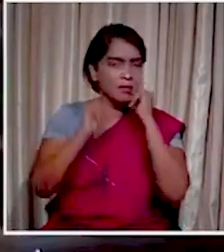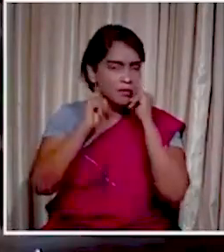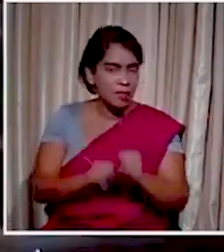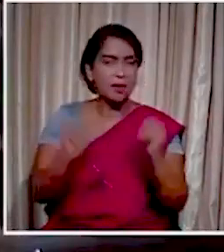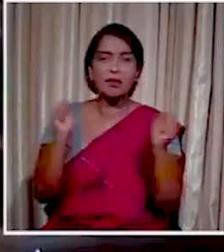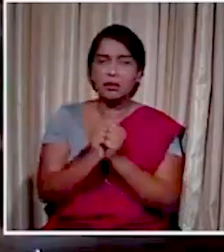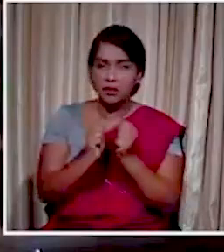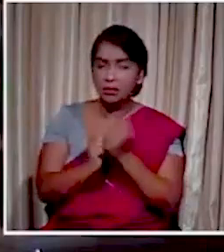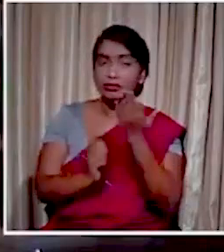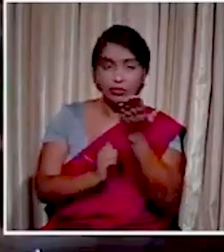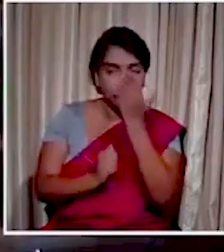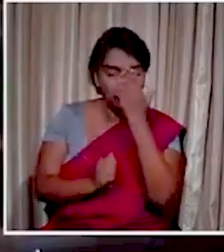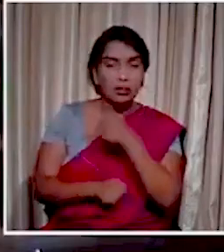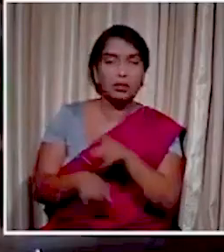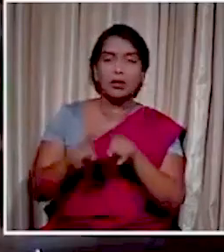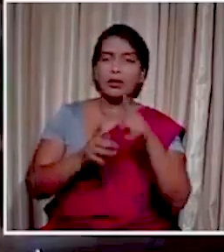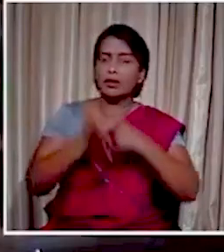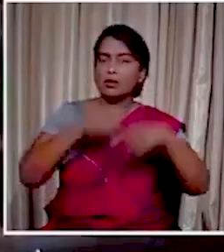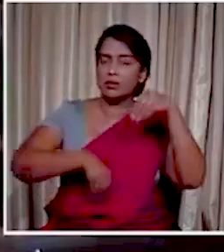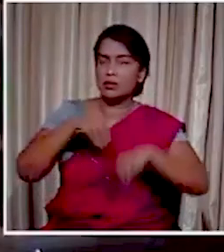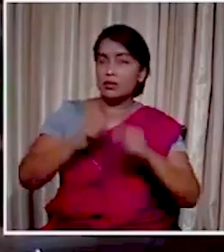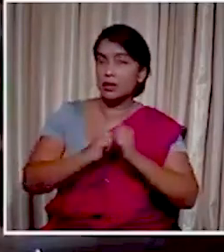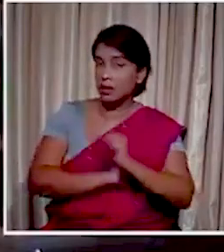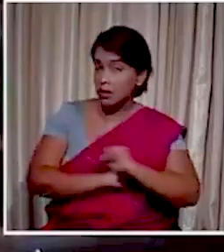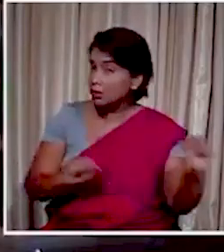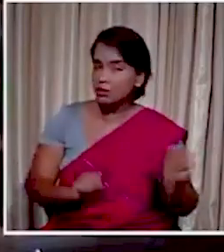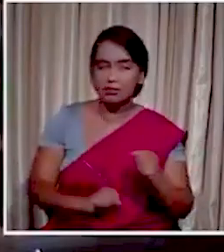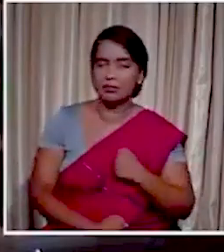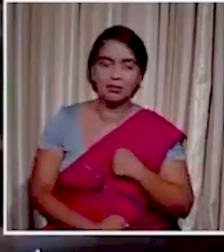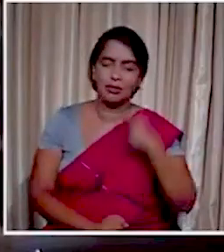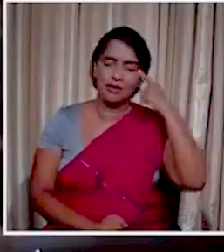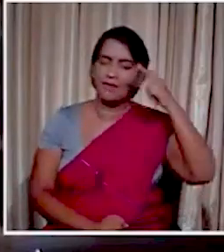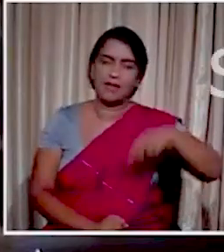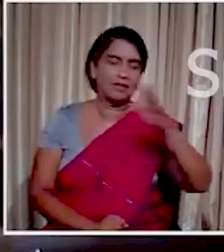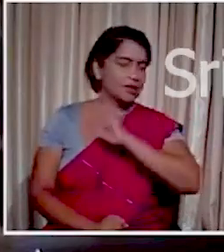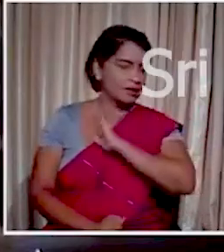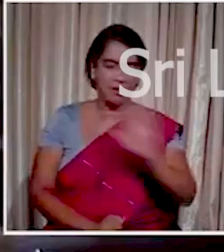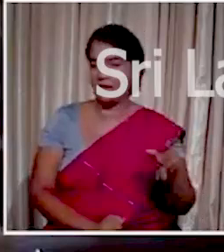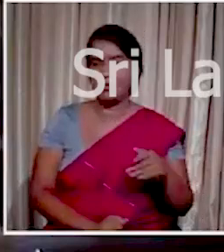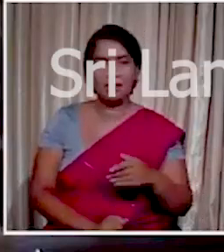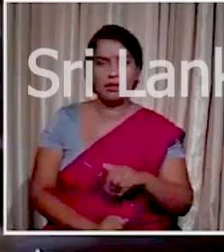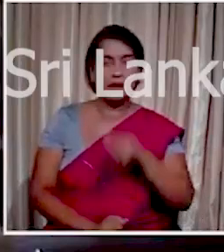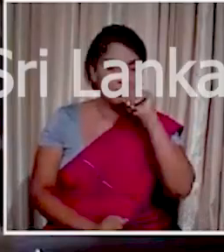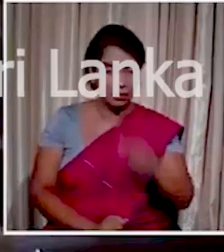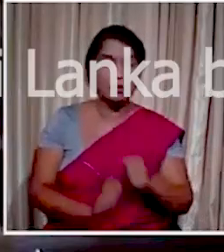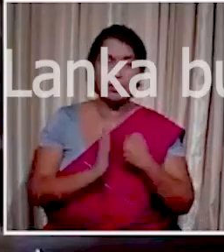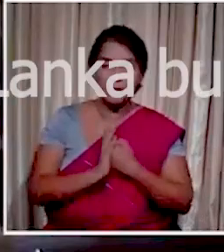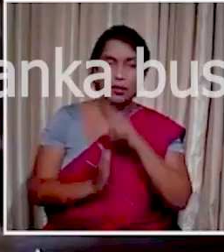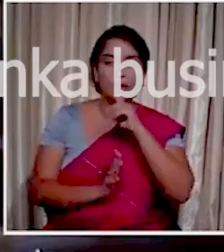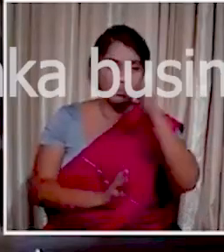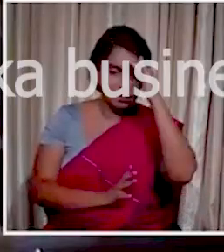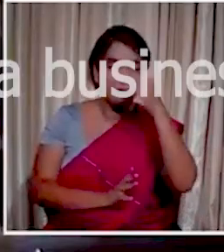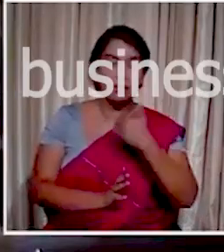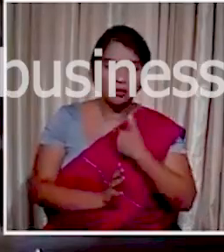අසිෂ්ඨභාවයේ පිළිබිඹුන් මෙම මැතිවරණයේ සිදු නොවුණාය කියලා මා විශ්වාස කරන්නේ නැත ඒක ගරු කතානායකතුමනි